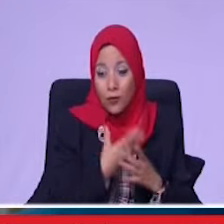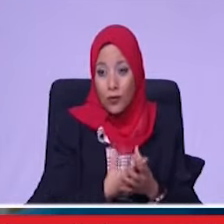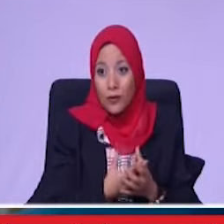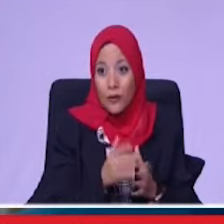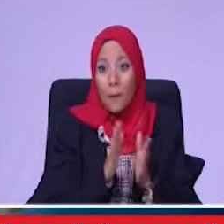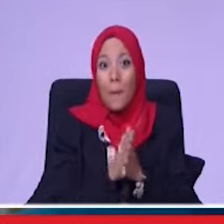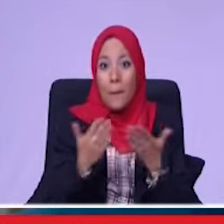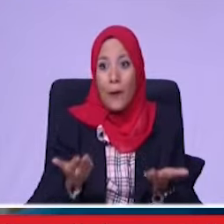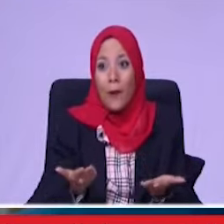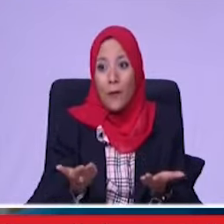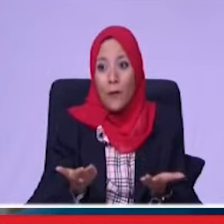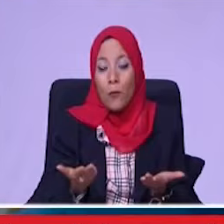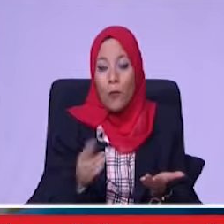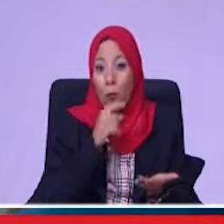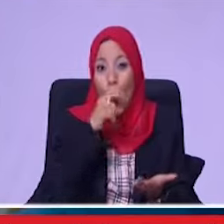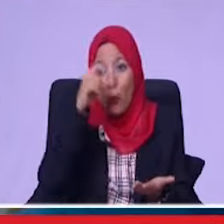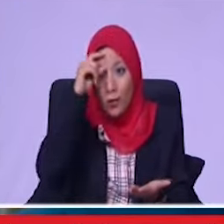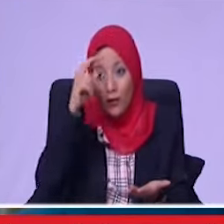يفتح المصحف